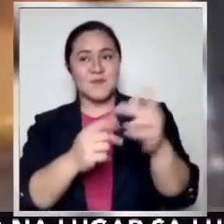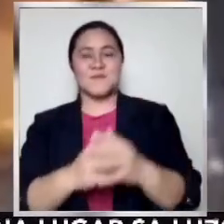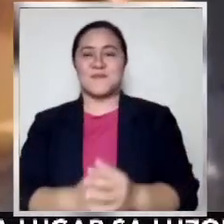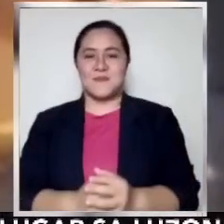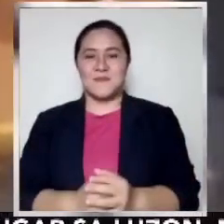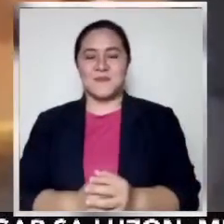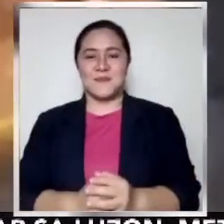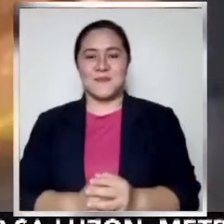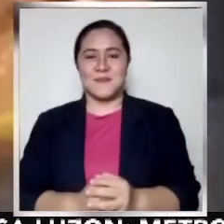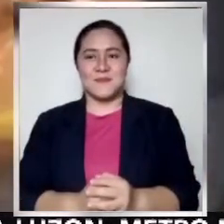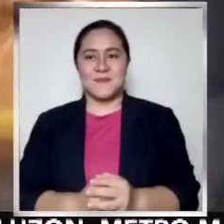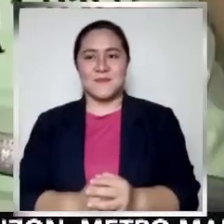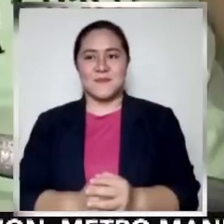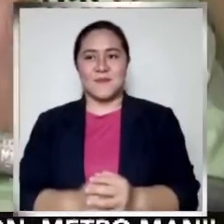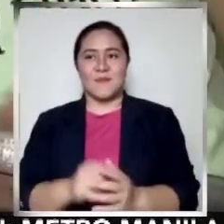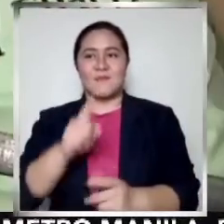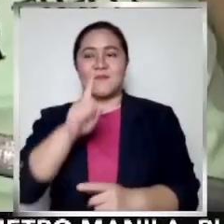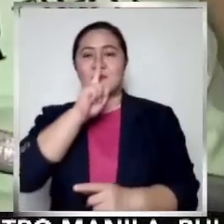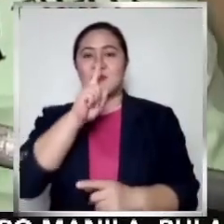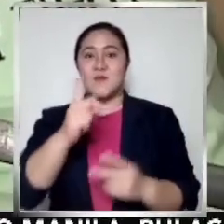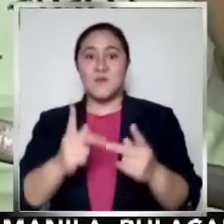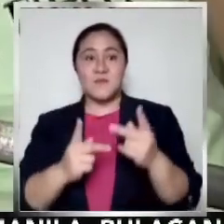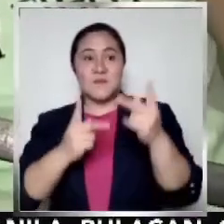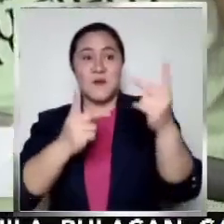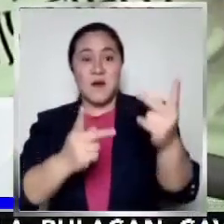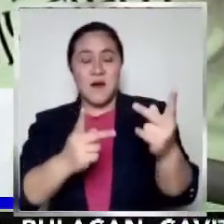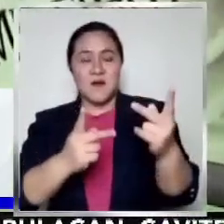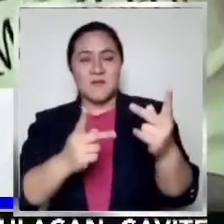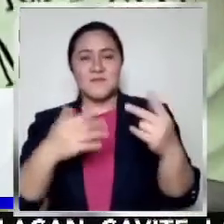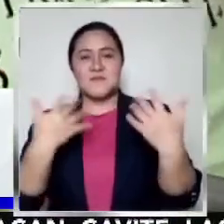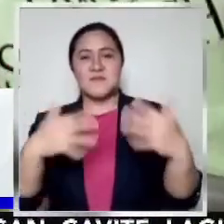Sobrang iyak po ng proposal kasi po.